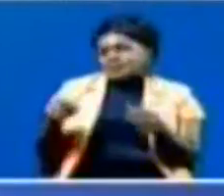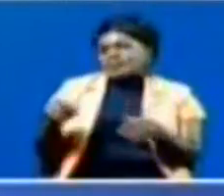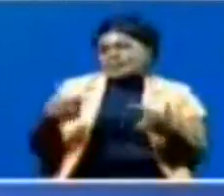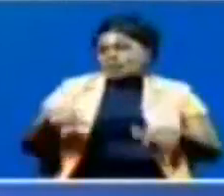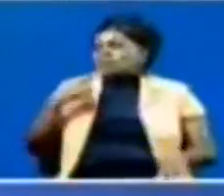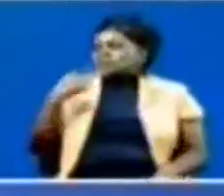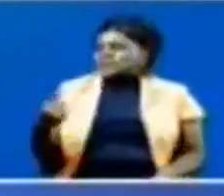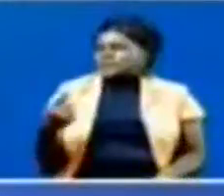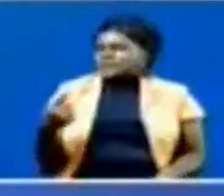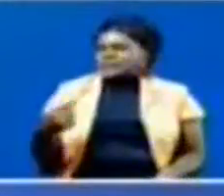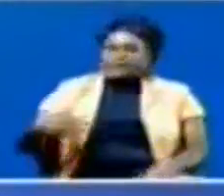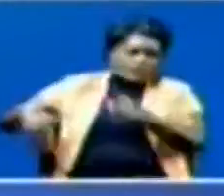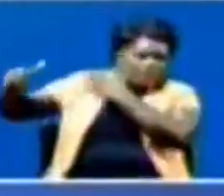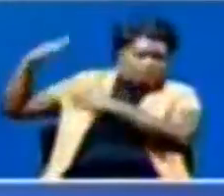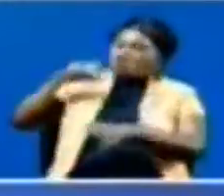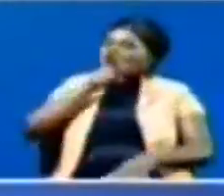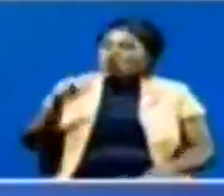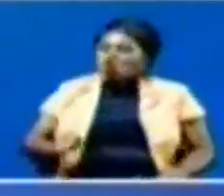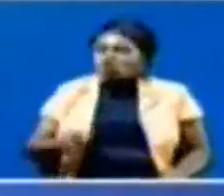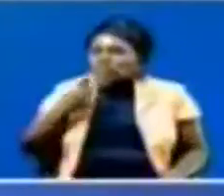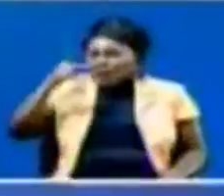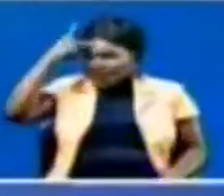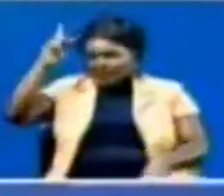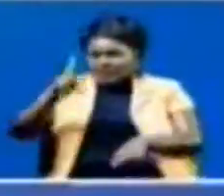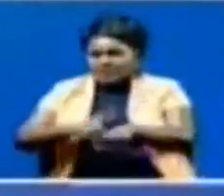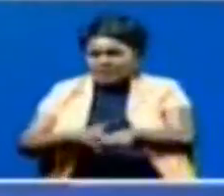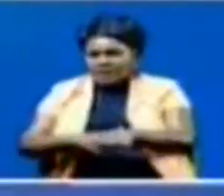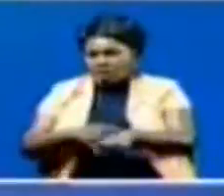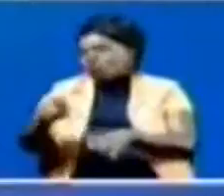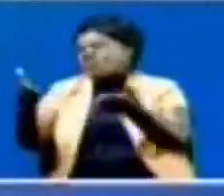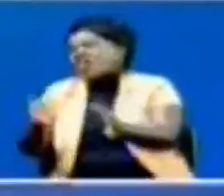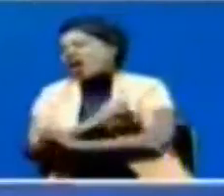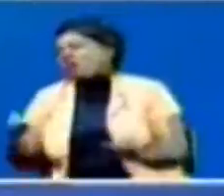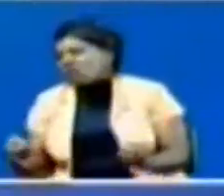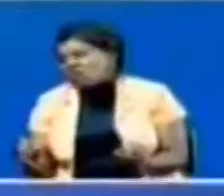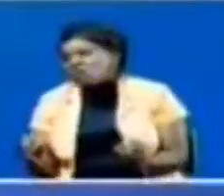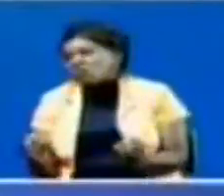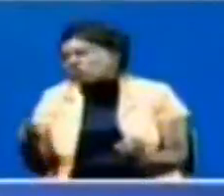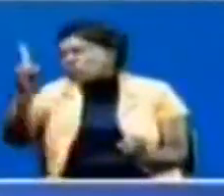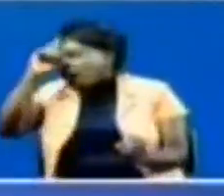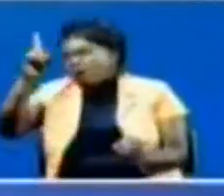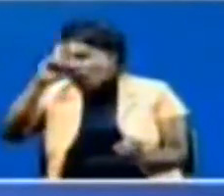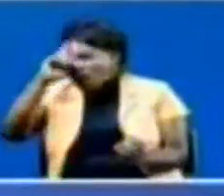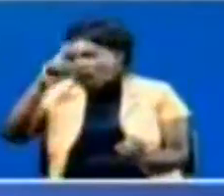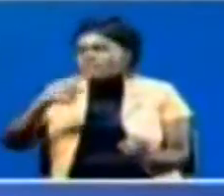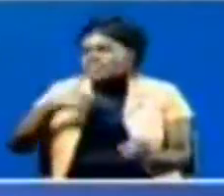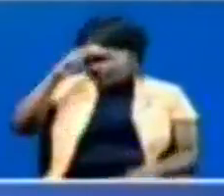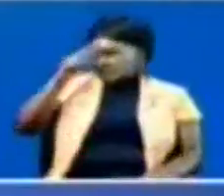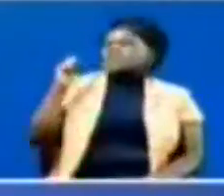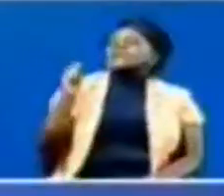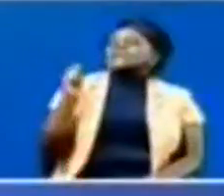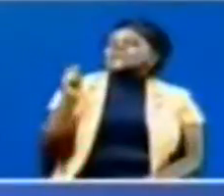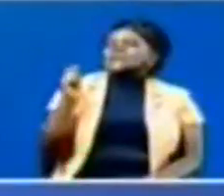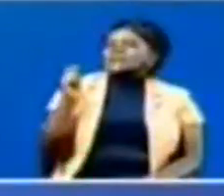niambie katika enzi za kina babu zetu na nitaziheshimu ambapo huku kuepo unasoma sio na nitaziheshimu sana haya